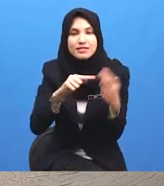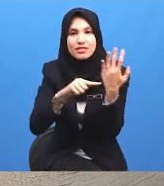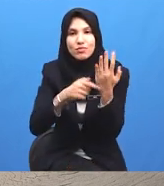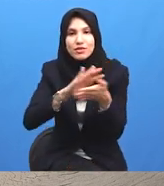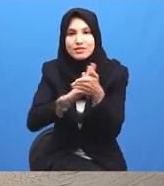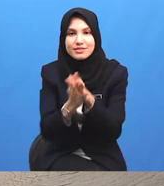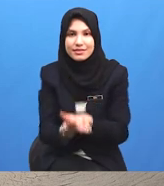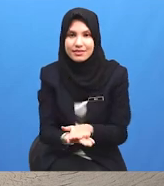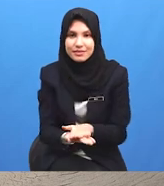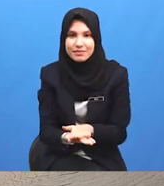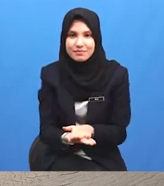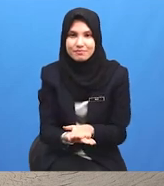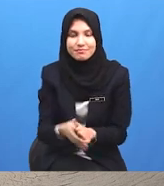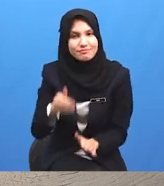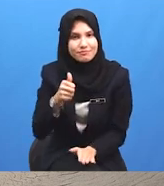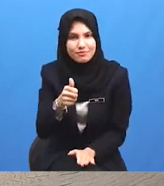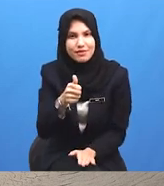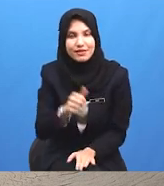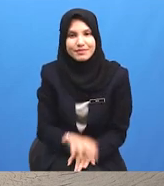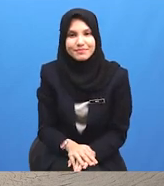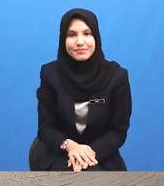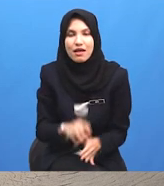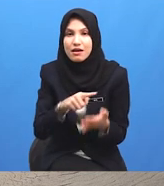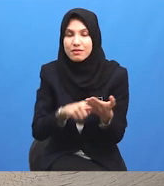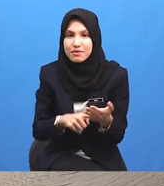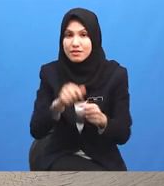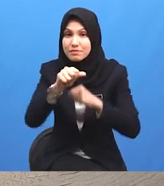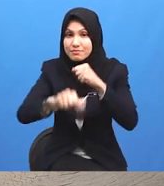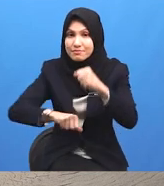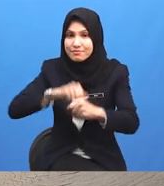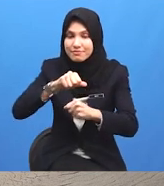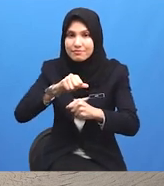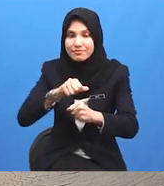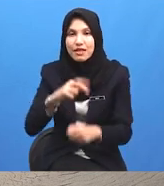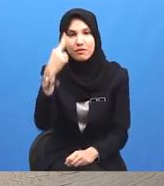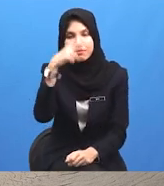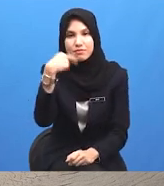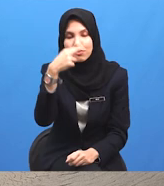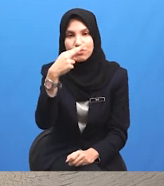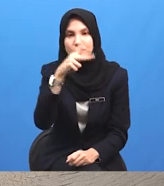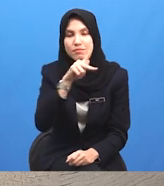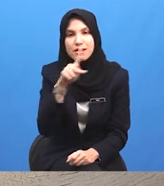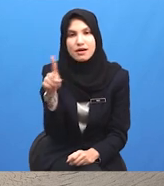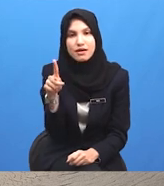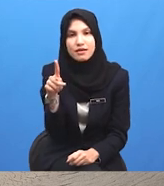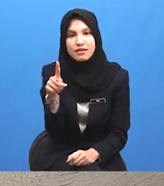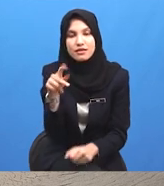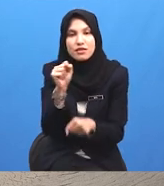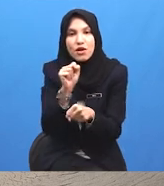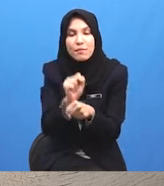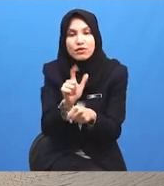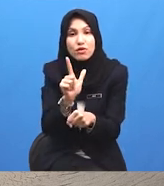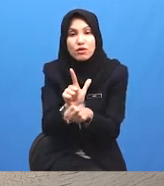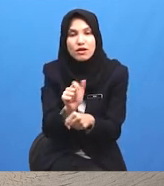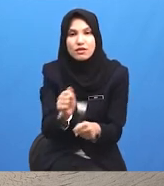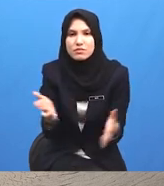kan? Apakah itu asteroid? Asteroid merupakan ketulan batu logam yang